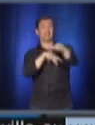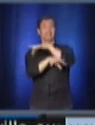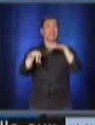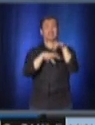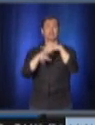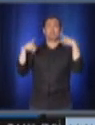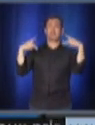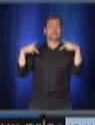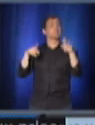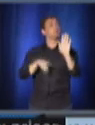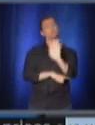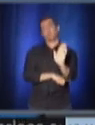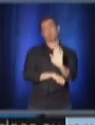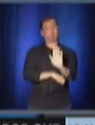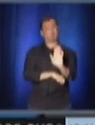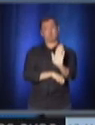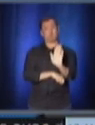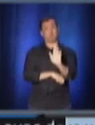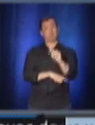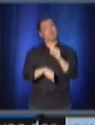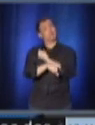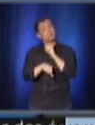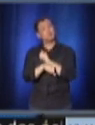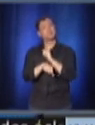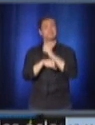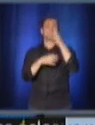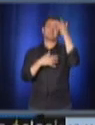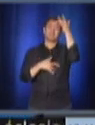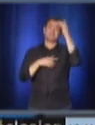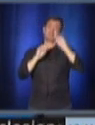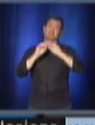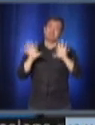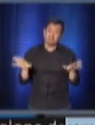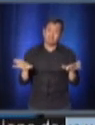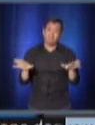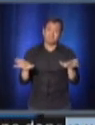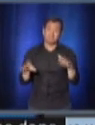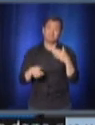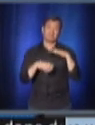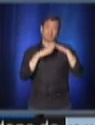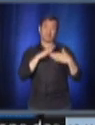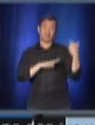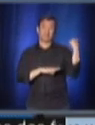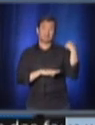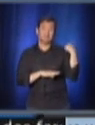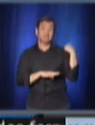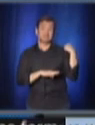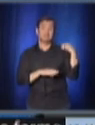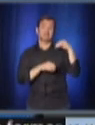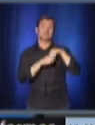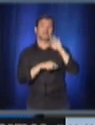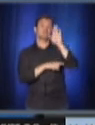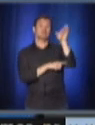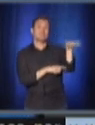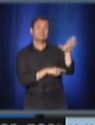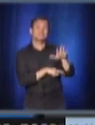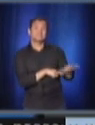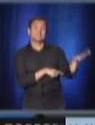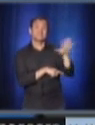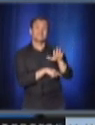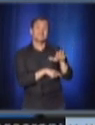de telles fêtes parce que en Montérégie, on a bien vu que le virus